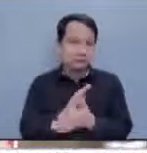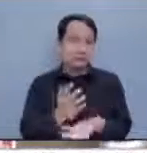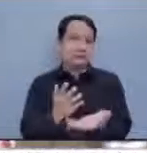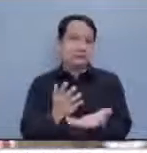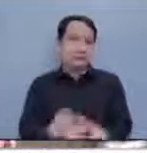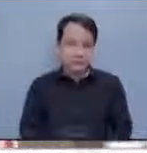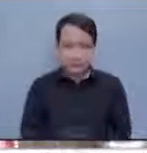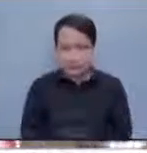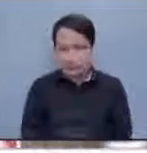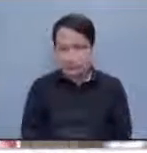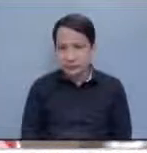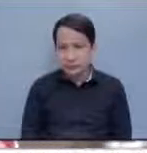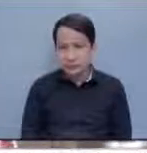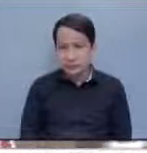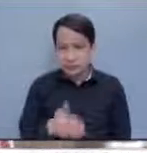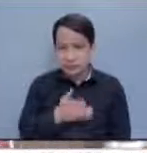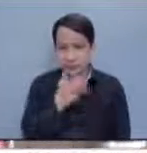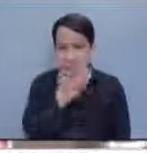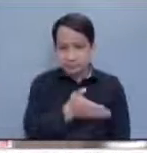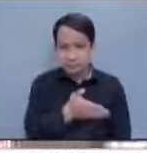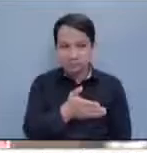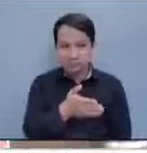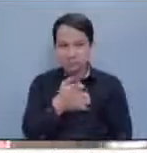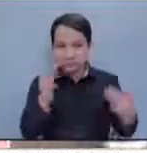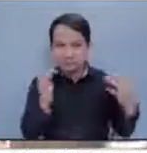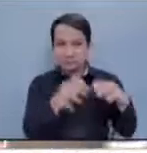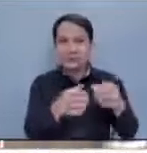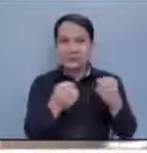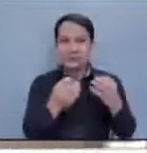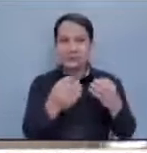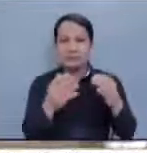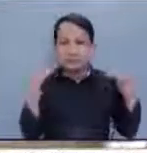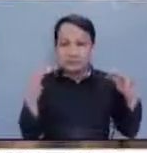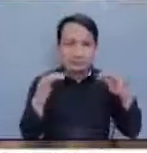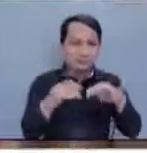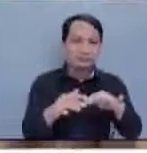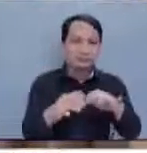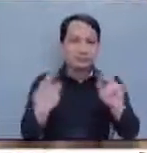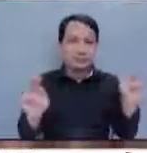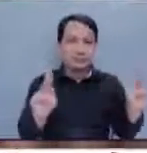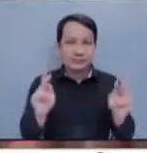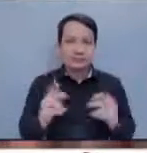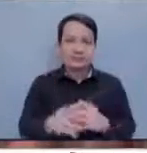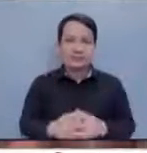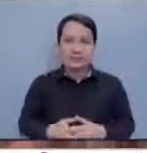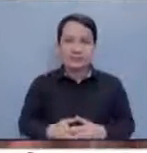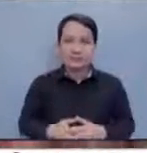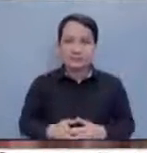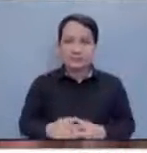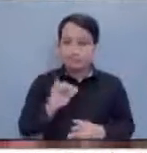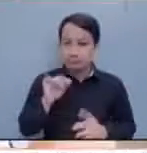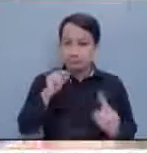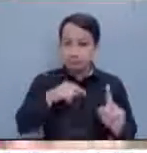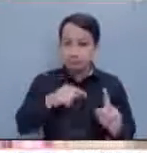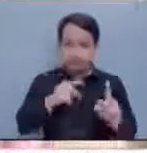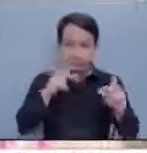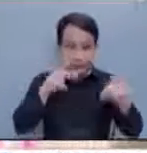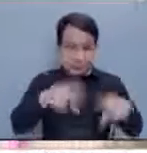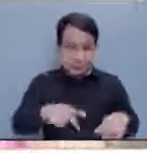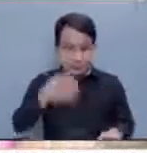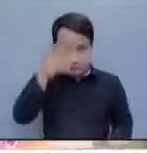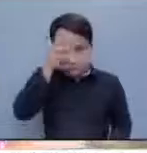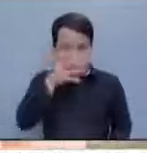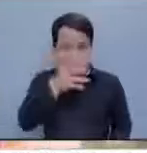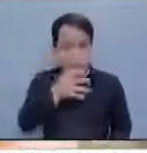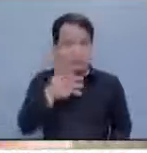Kasi siyempre pagdating sa school, kumpula na yan. Sumasama na sila. Pero kung tatanungin ang ibang magulang, mas pipiliin